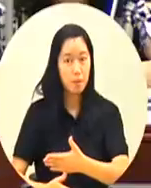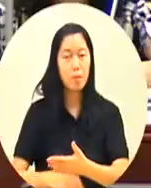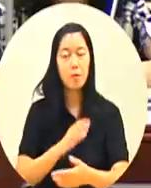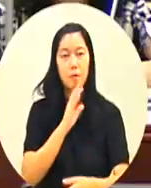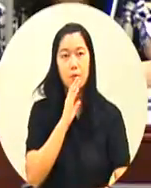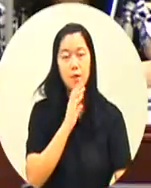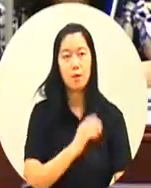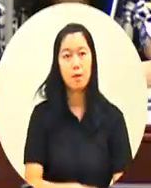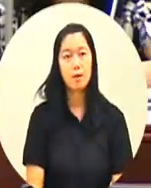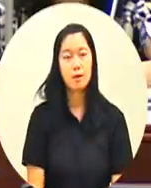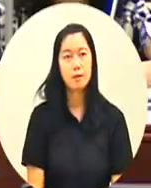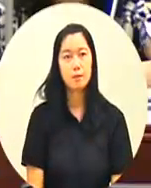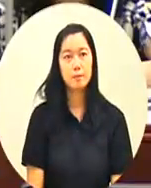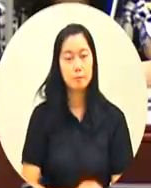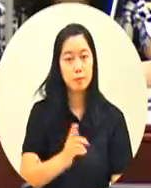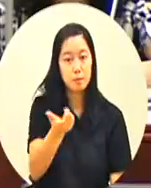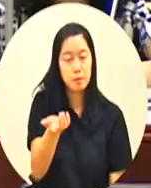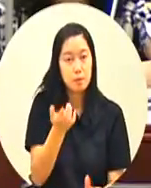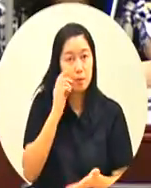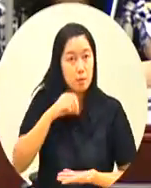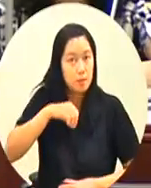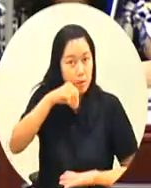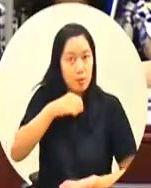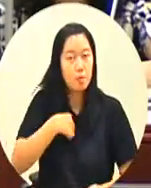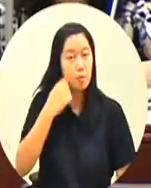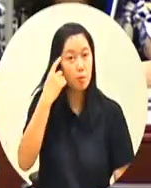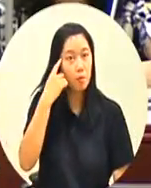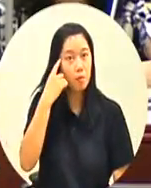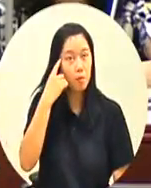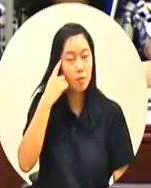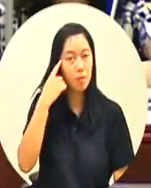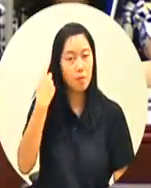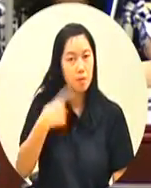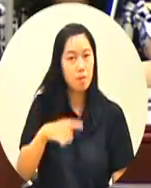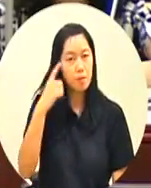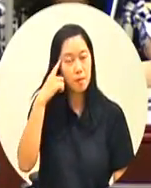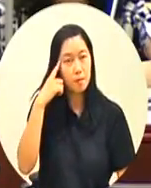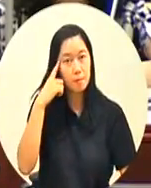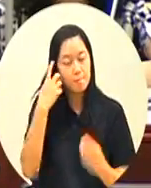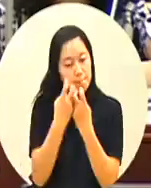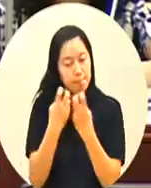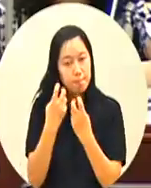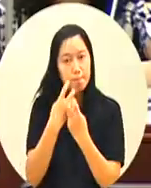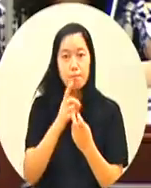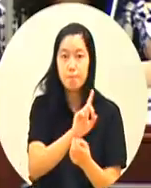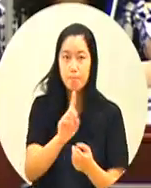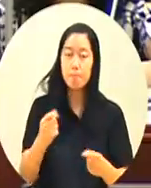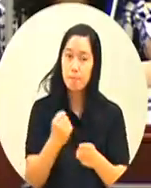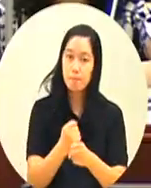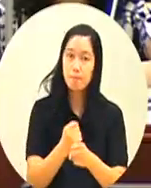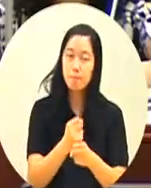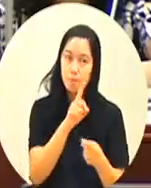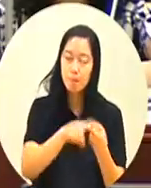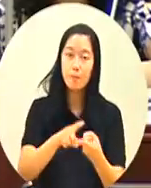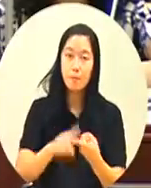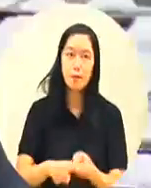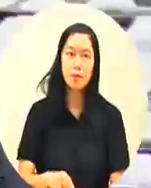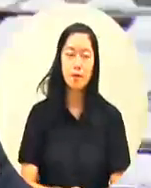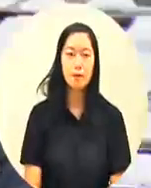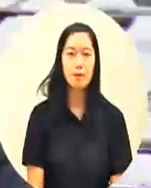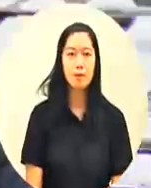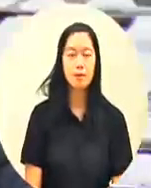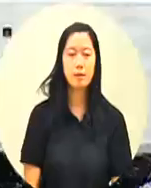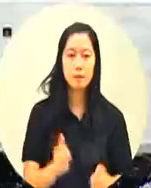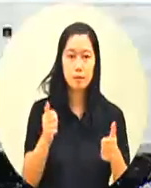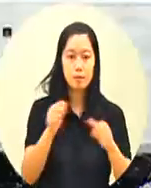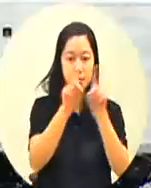跟张议员做报告。不过您刚才提的那件事，我觉得我们应该来想想看，他怎么来执行会比较合理，哎，好不好？谢谢。